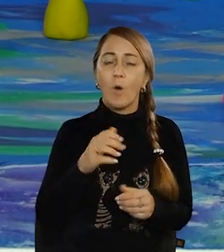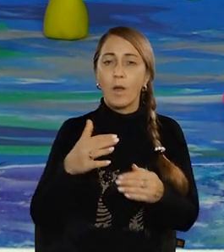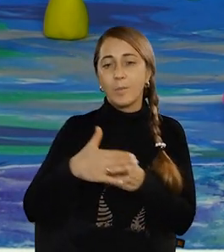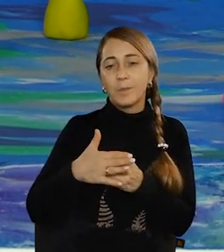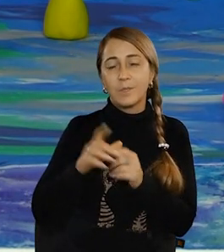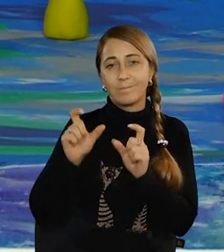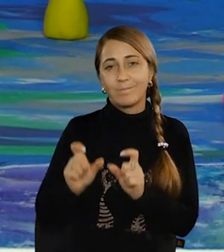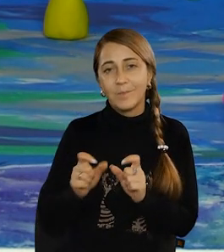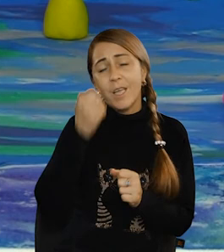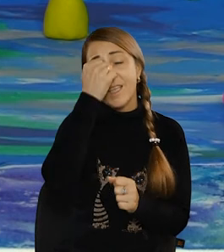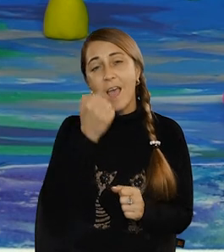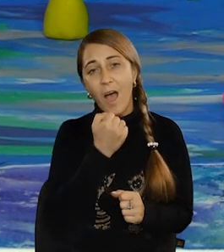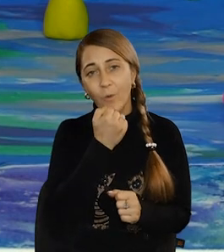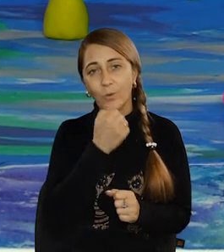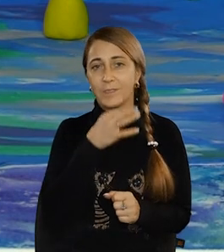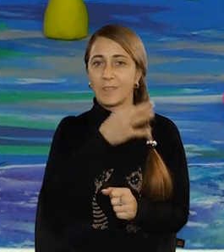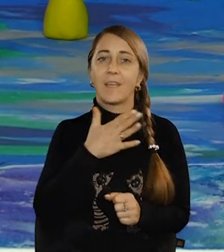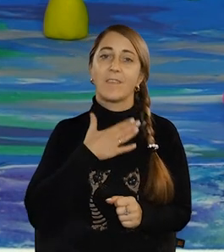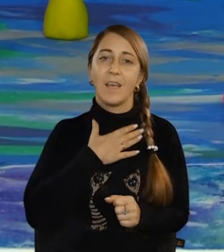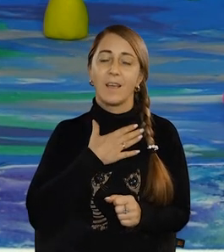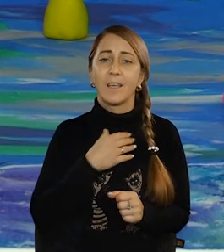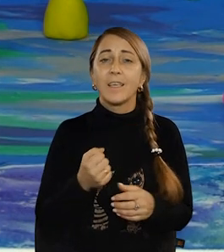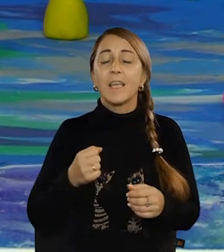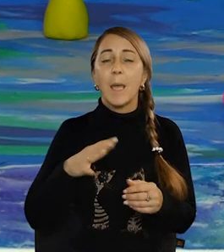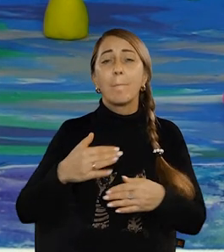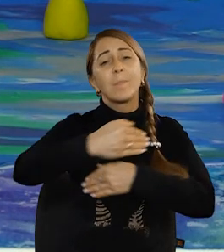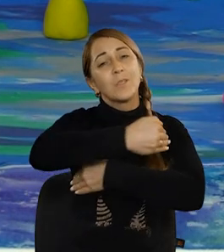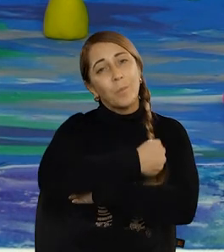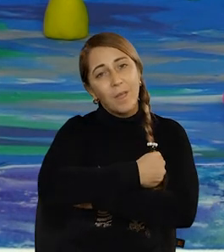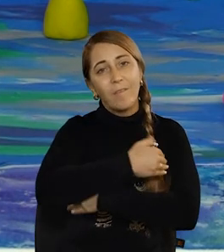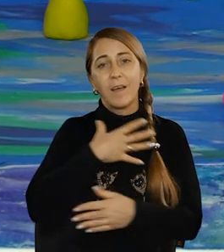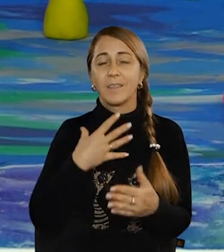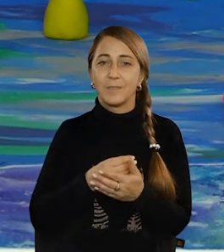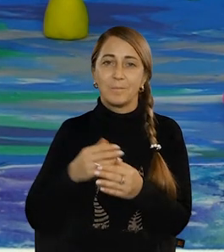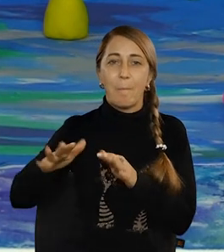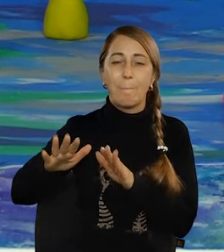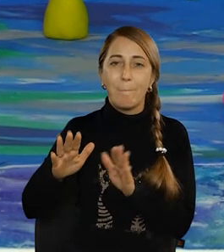мене. «Дякую», – сказав я та міцно обійняв малюка.